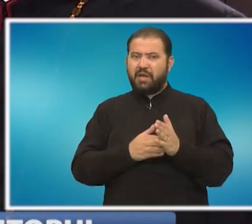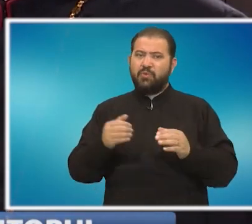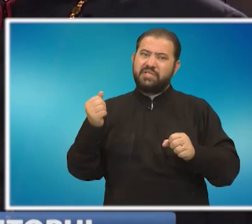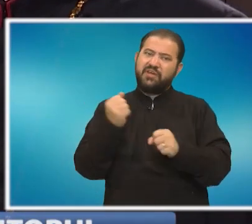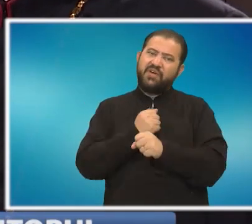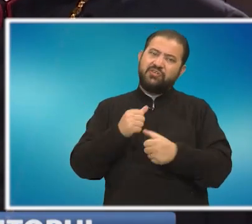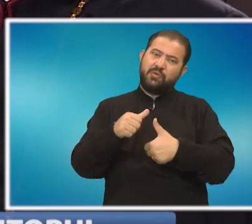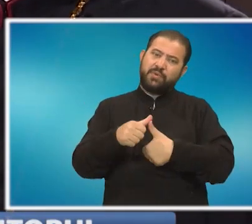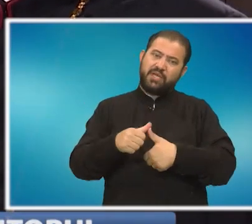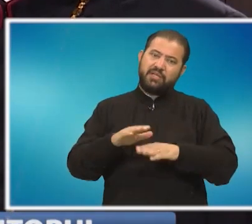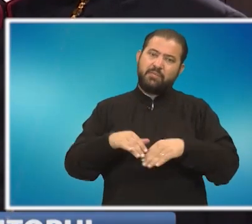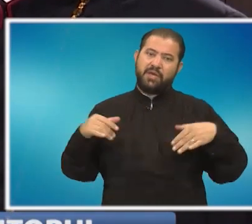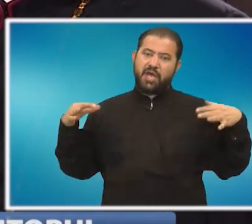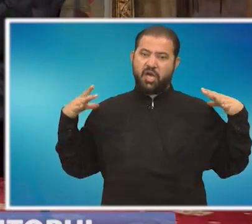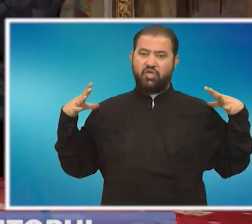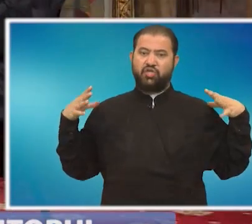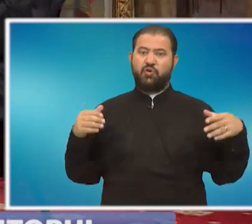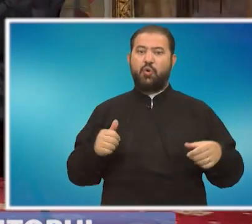prietenia aceasta